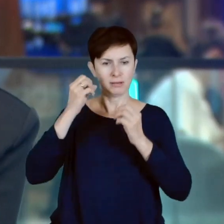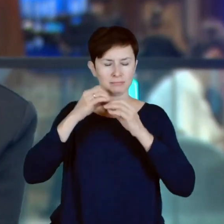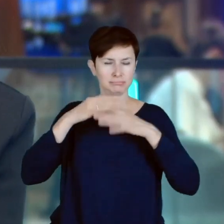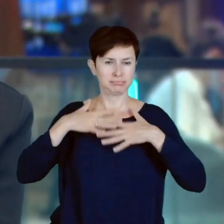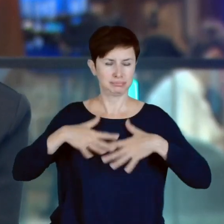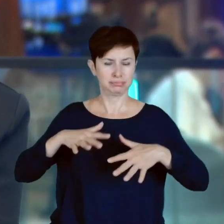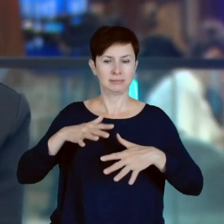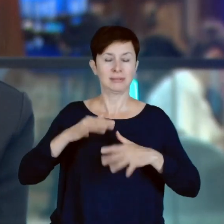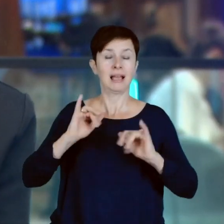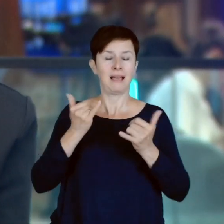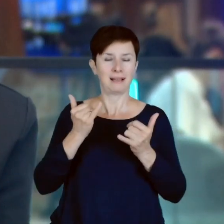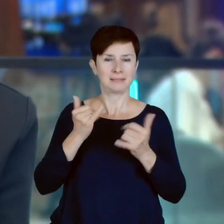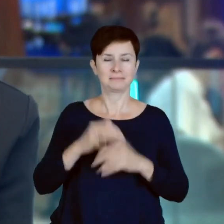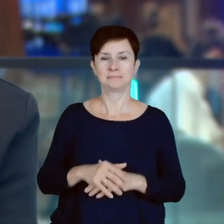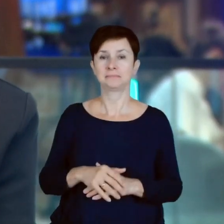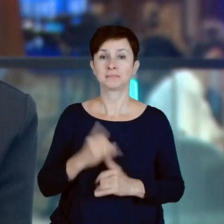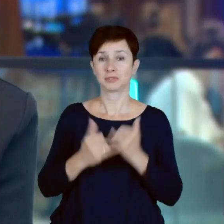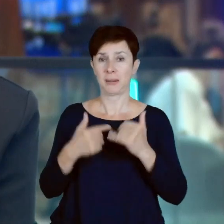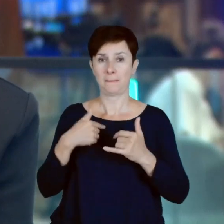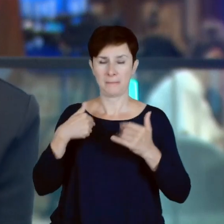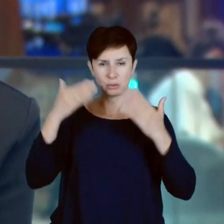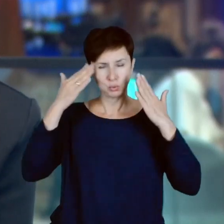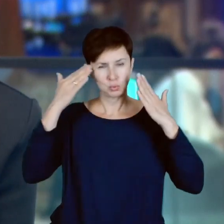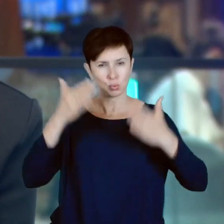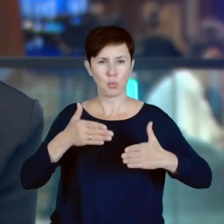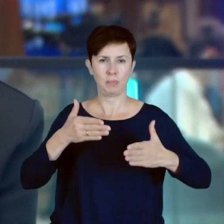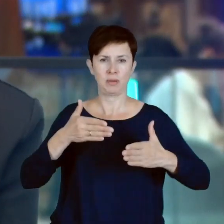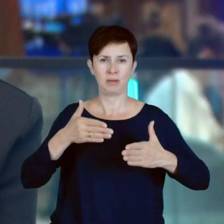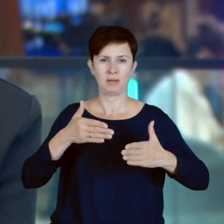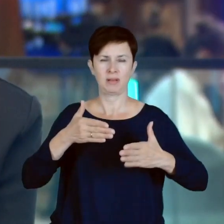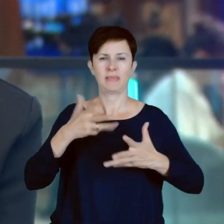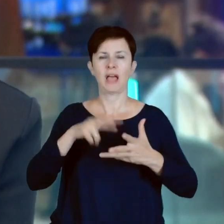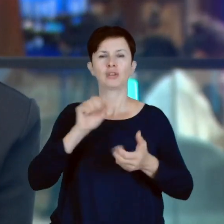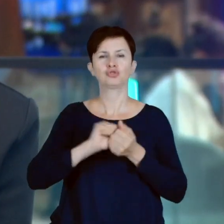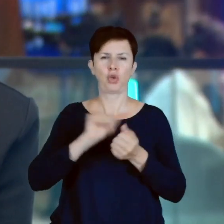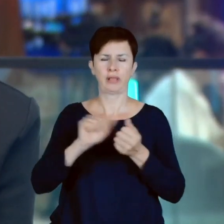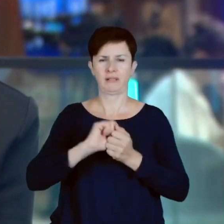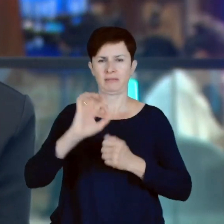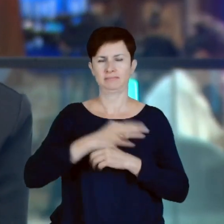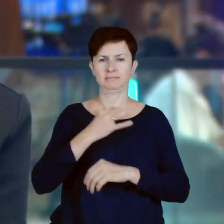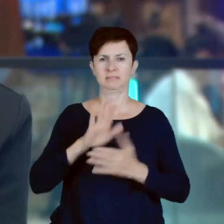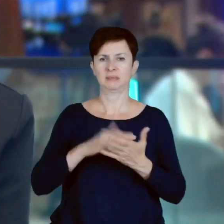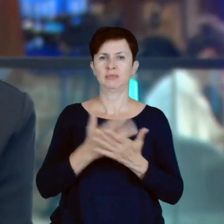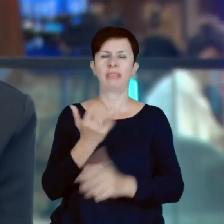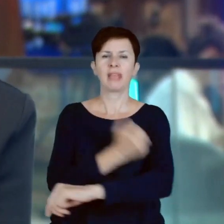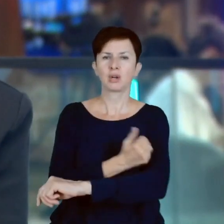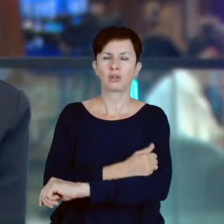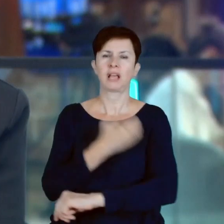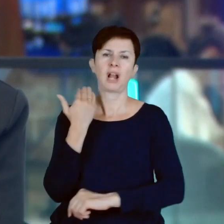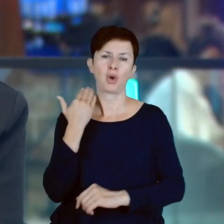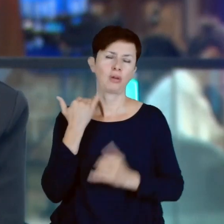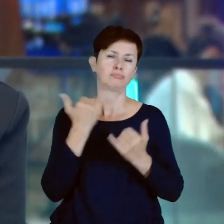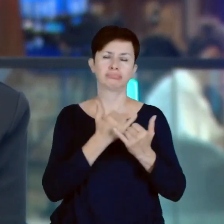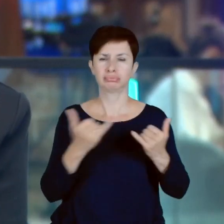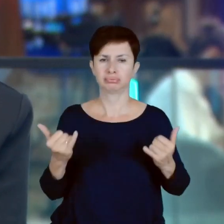nawet już w tym momencie, jeśli się skupiamy na tych najbardziej szkodliwych nawykach, prawda, typu narkotyki, alkohol i tak dalej, czy może